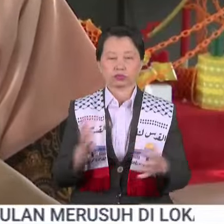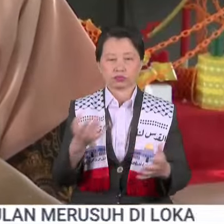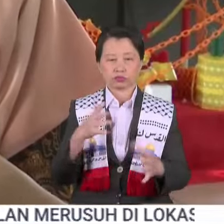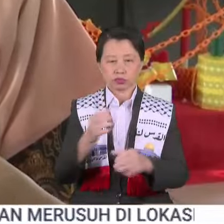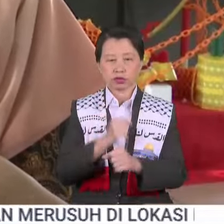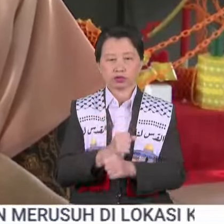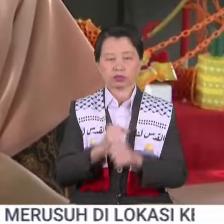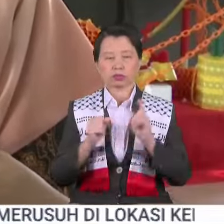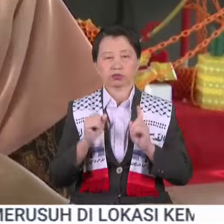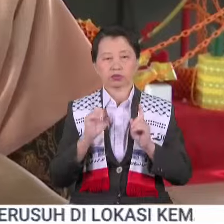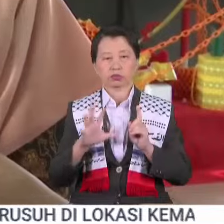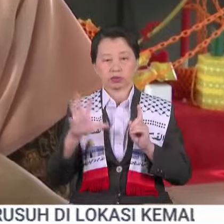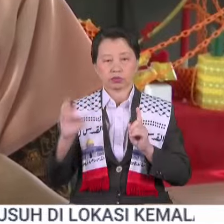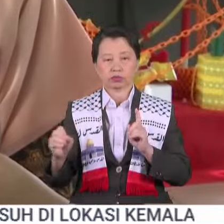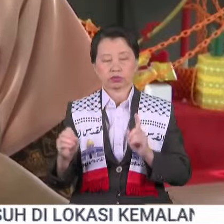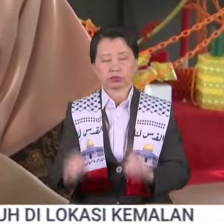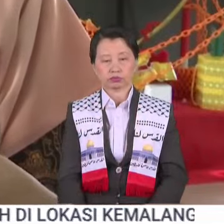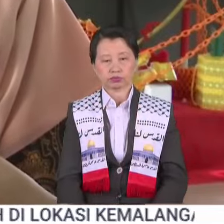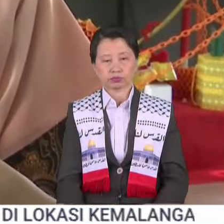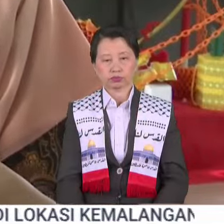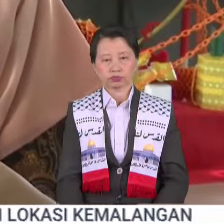dapat RM150 ni.